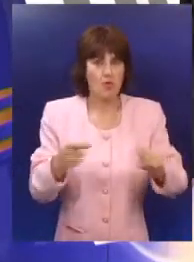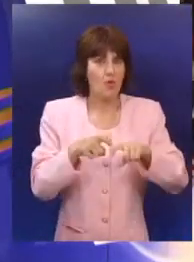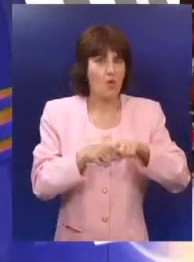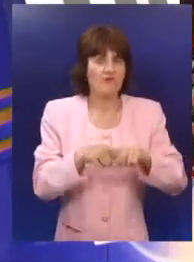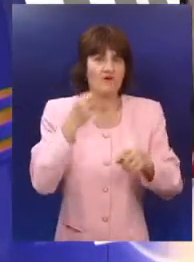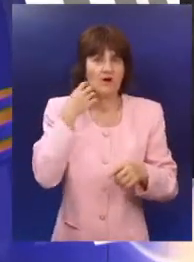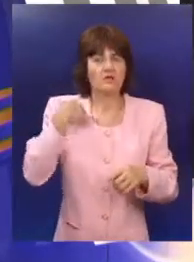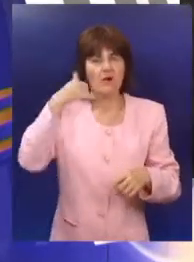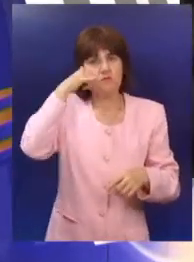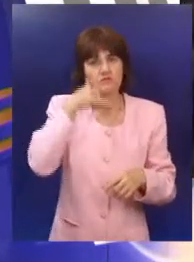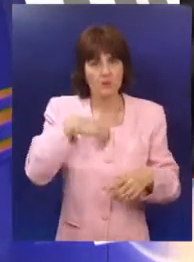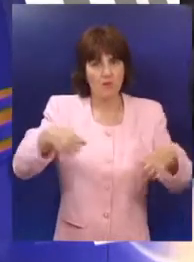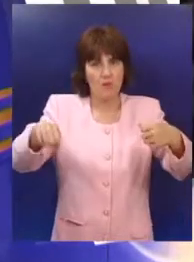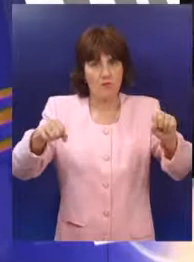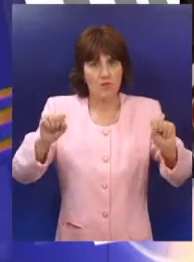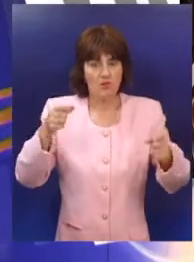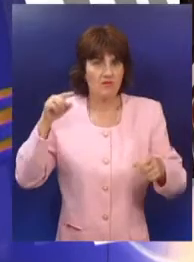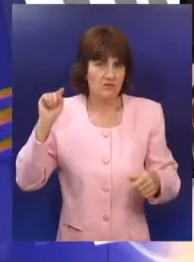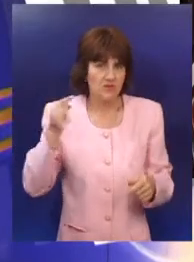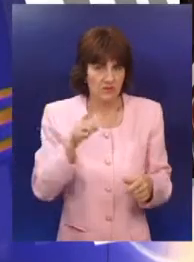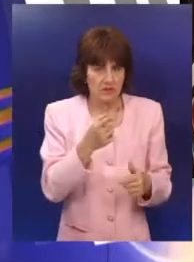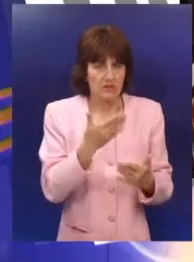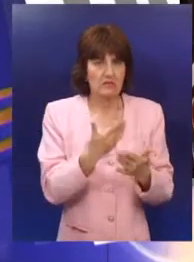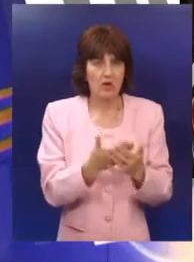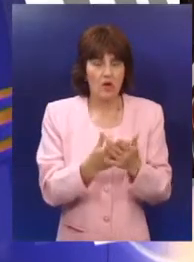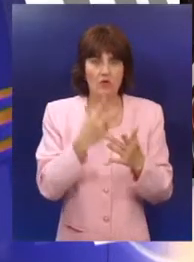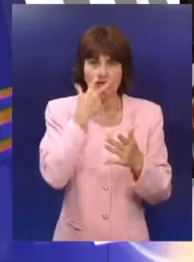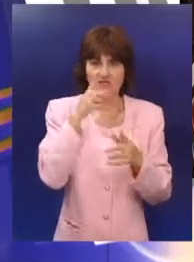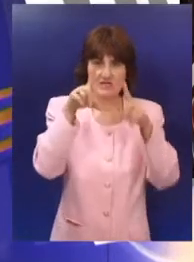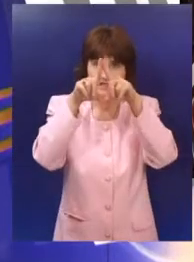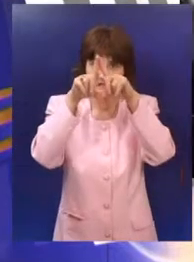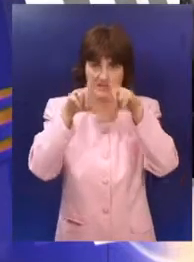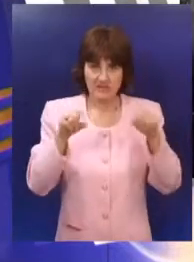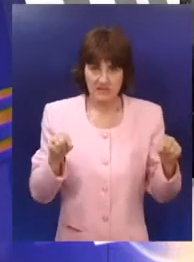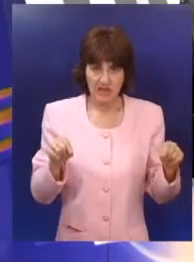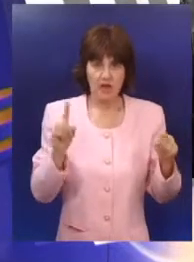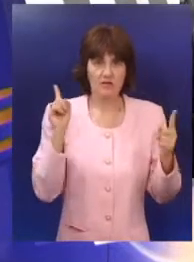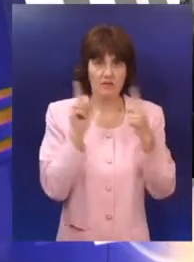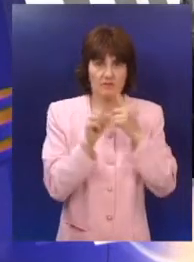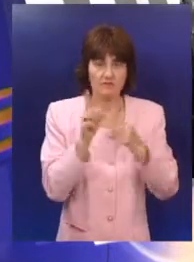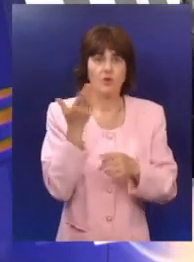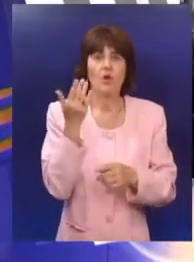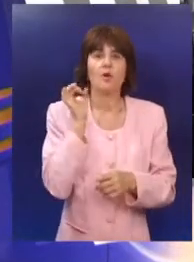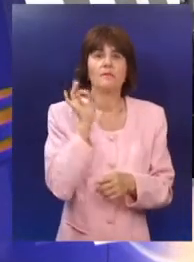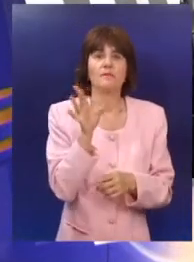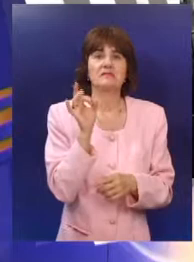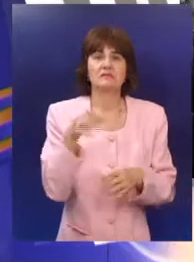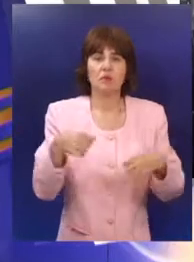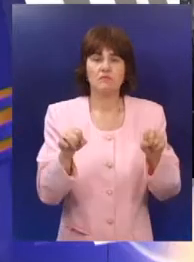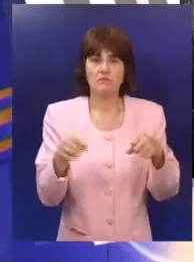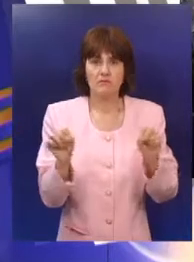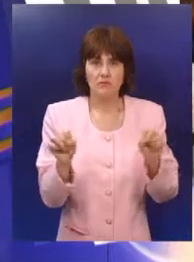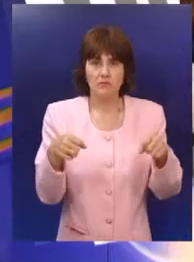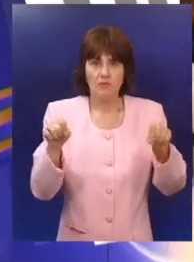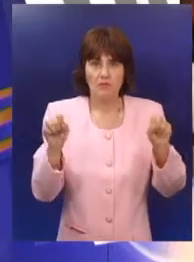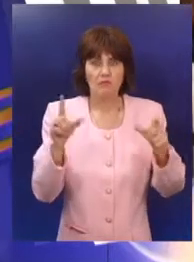motocikliste. Tako kompletiran, svaki motociklista mora da poštuje saobraćajne propise, pre svega ograničenja brzine kretanja. Osim toga,